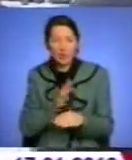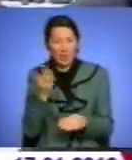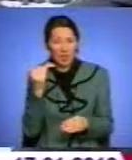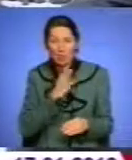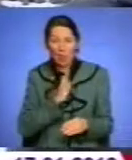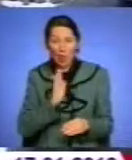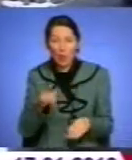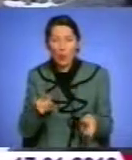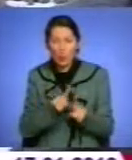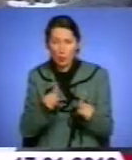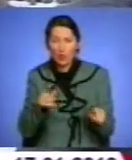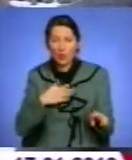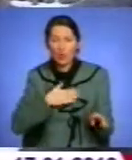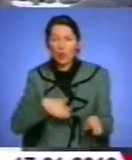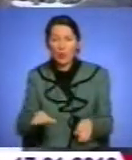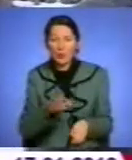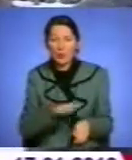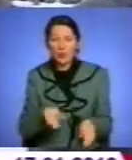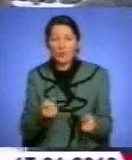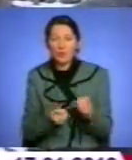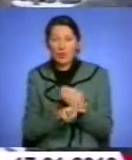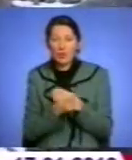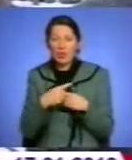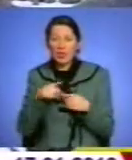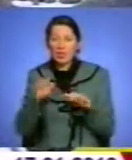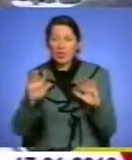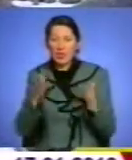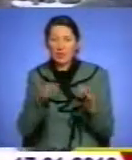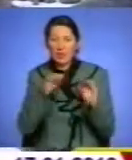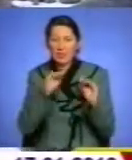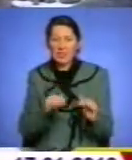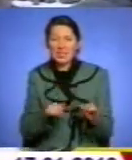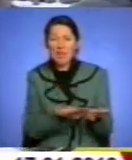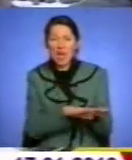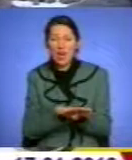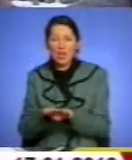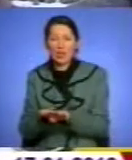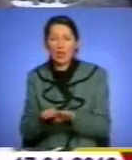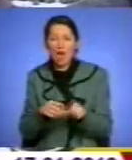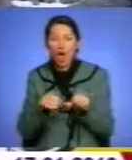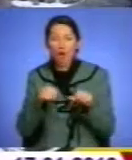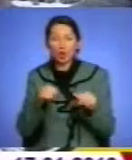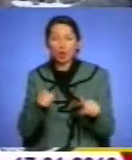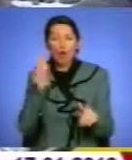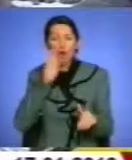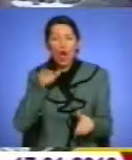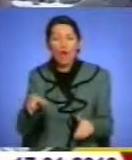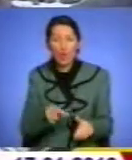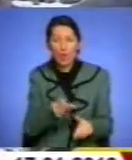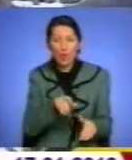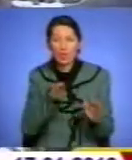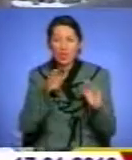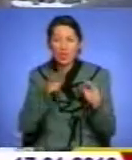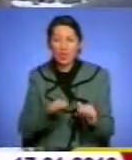похідними з'являються інші явища, зниження рівня ґрунтових вод, зниження рівня підземних